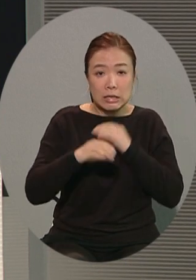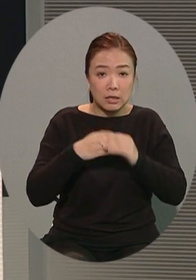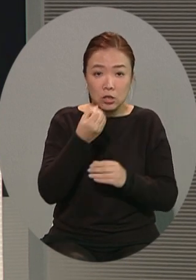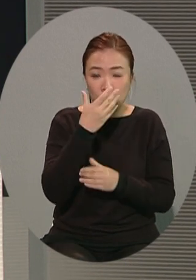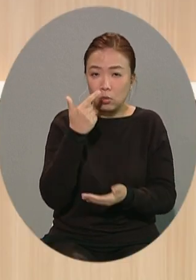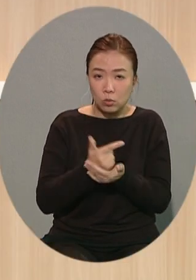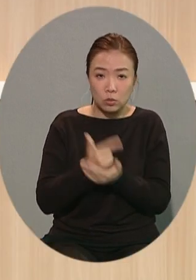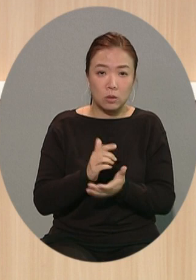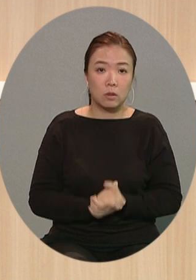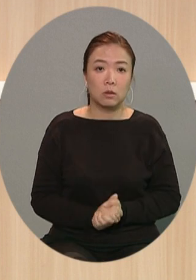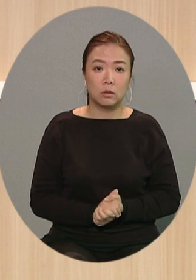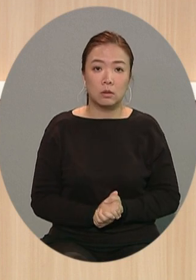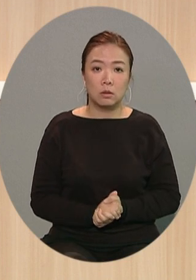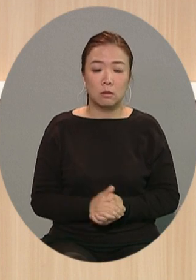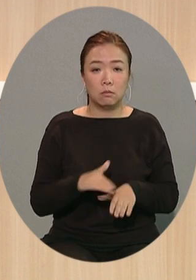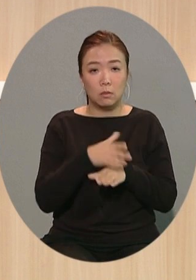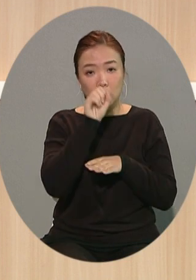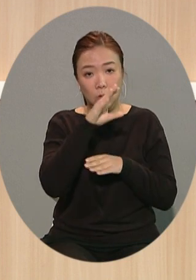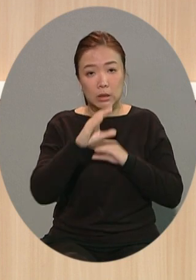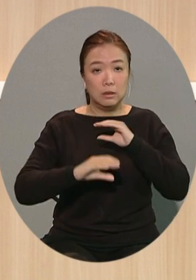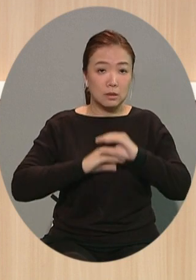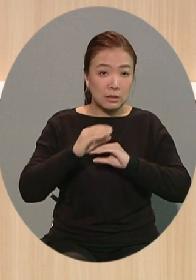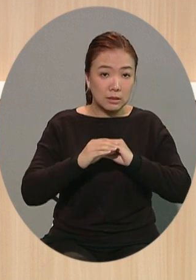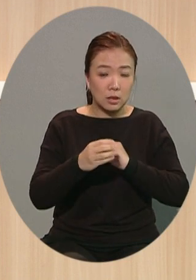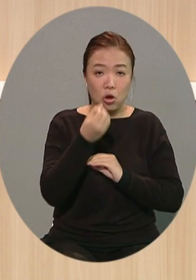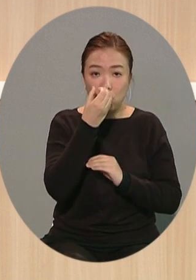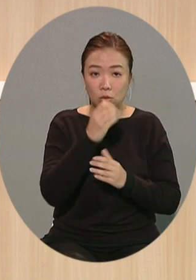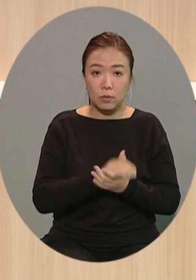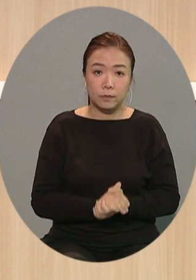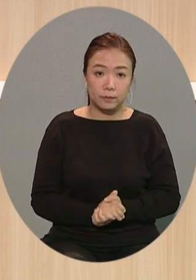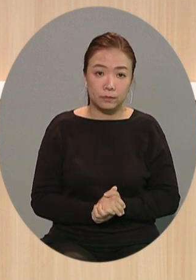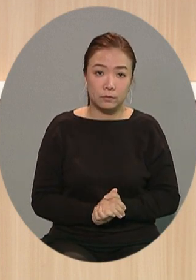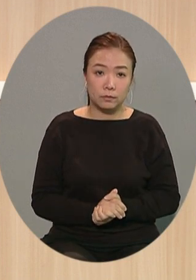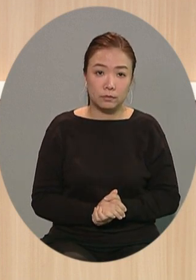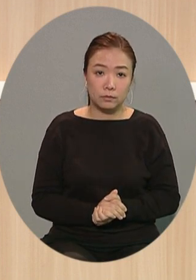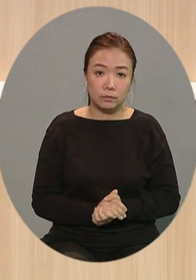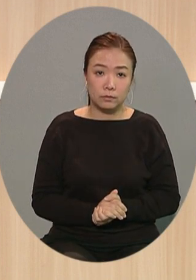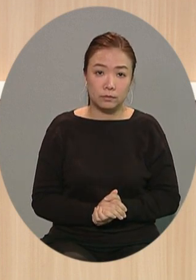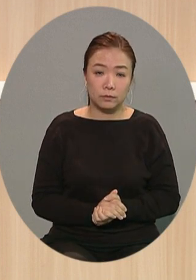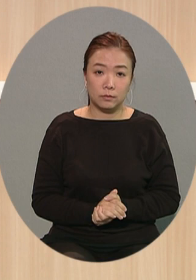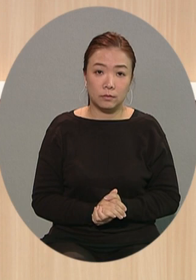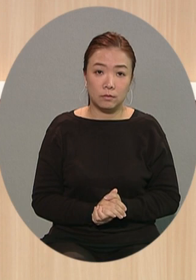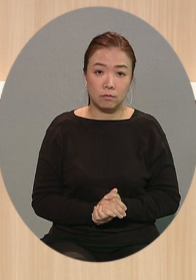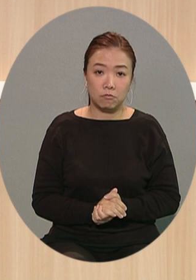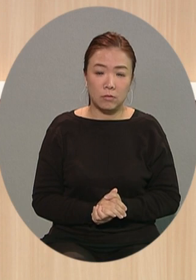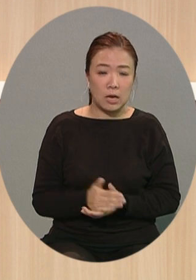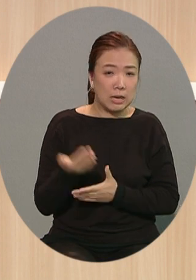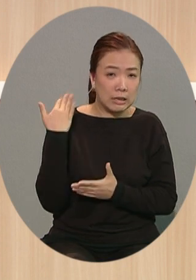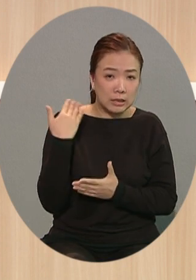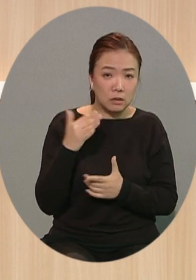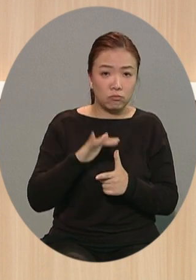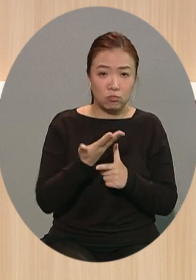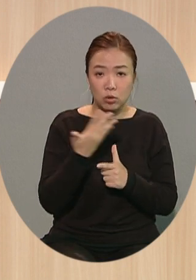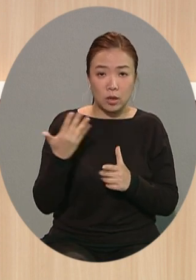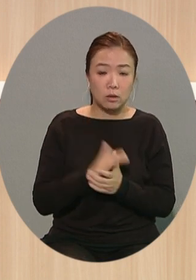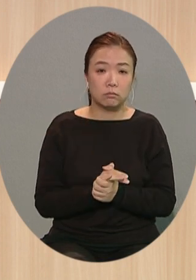要。 剛才你提到建設嗰個香港啦，即係嚟緊，即係或者過去幾個月五個幾月嚟